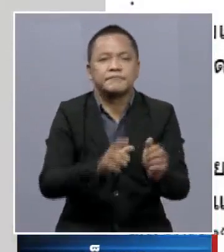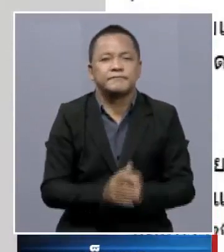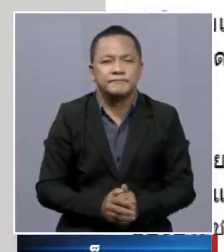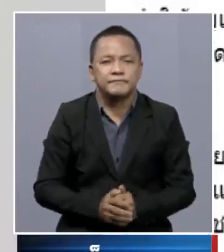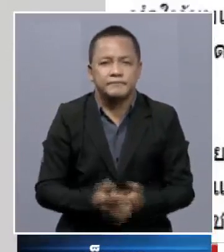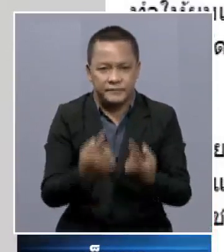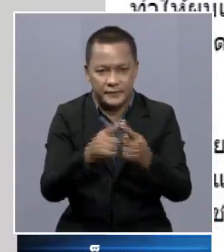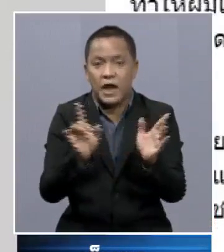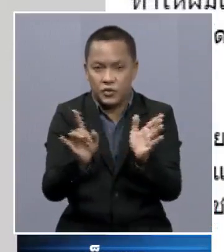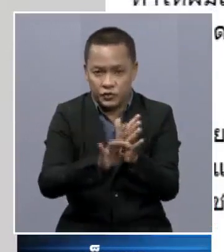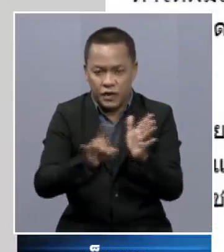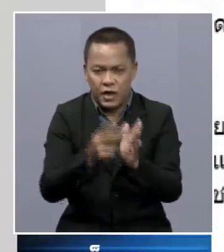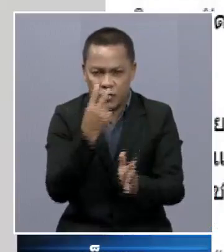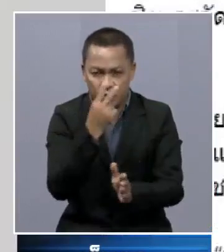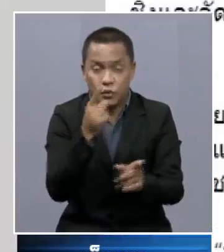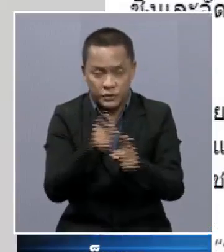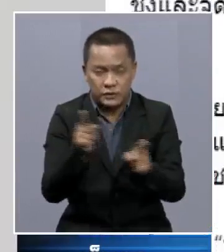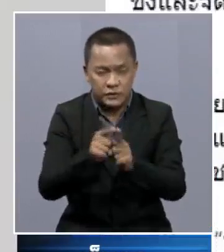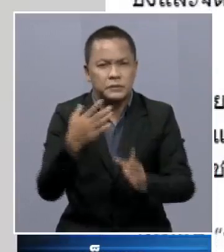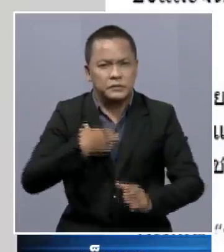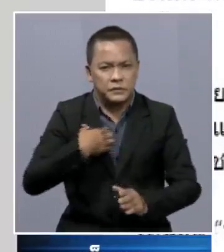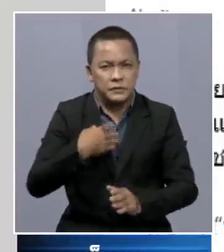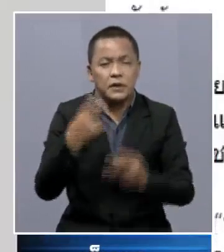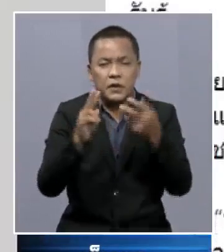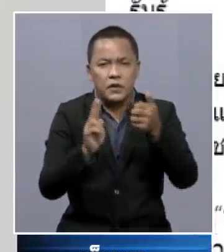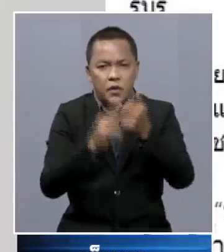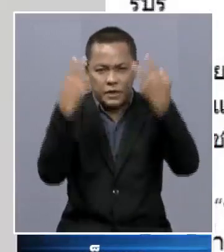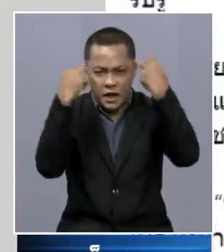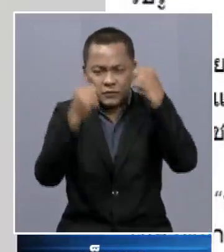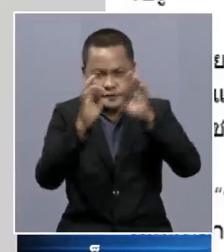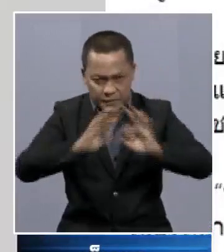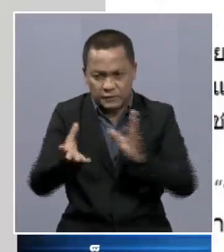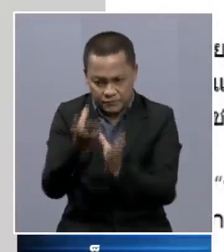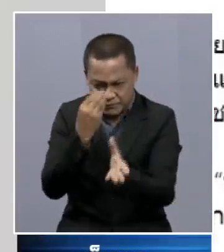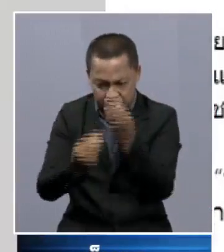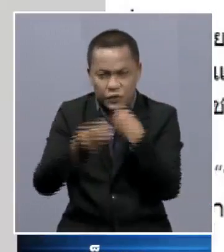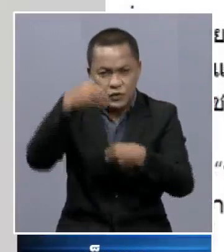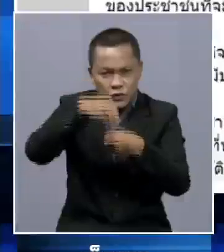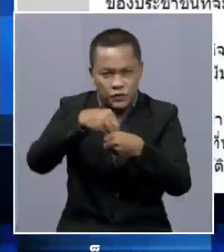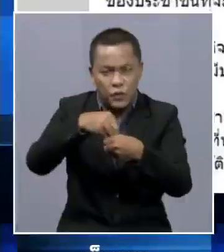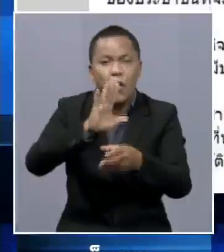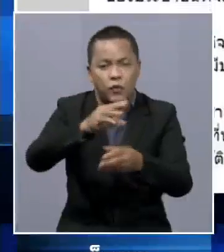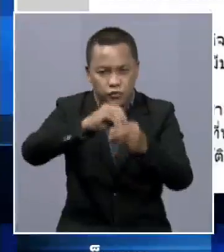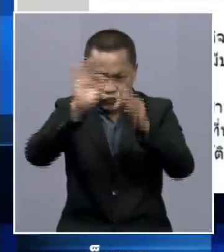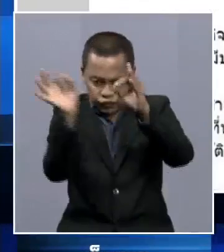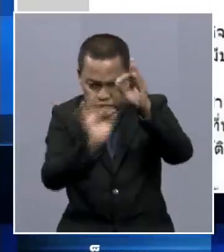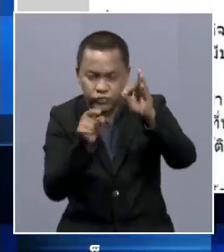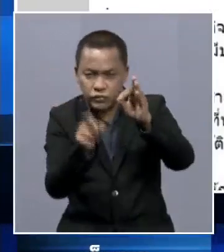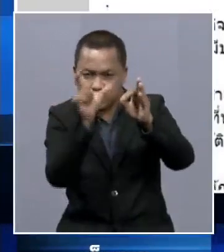สุท้ายเเค้วก็มองวาจิๆเรื่องนึที่พลเอกประวทตองเรีนรู้เลยก็คืออยู่ใโสตของผเอกประวิทยง